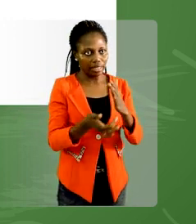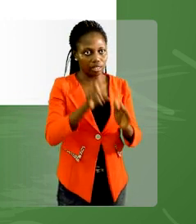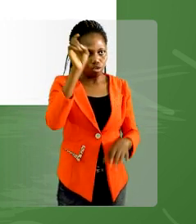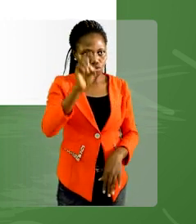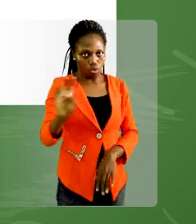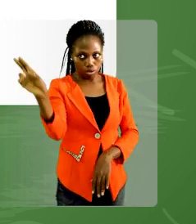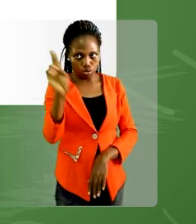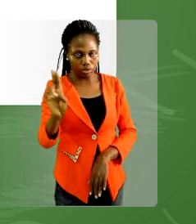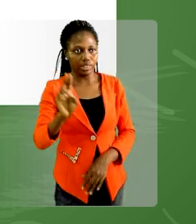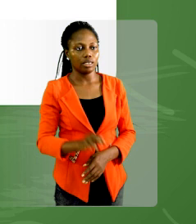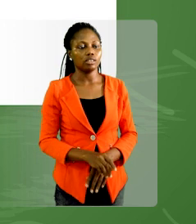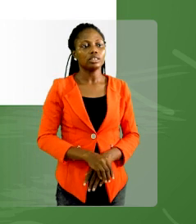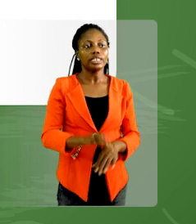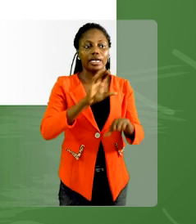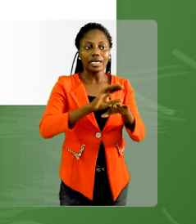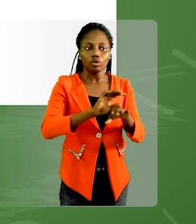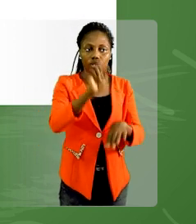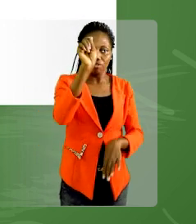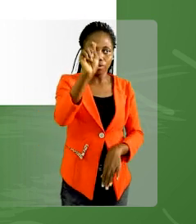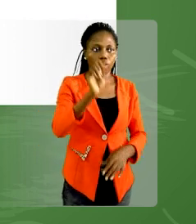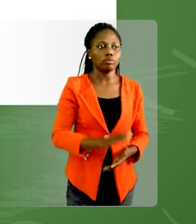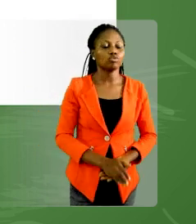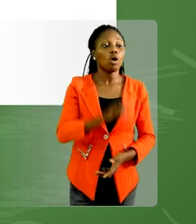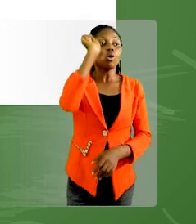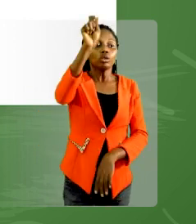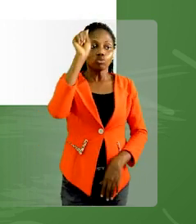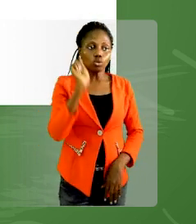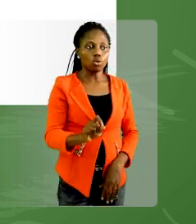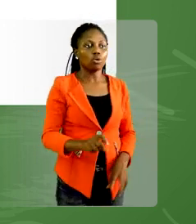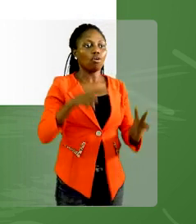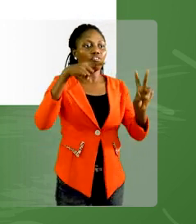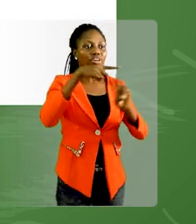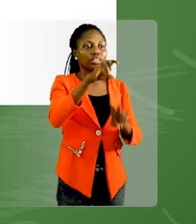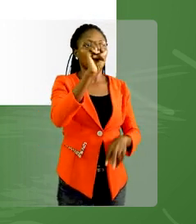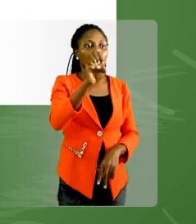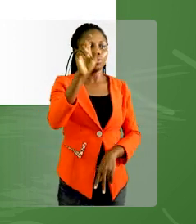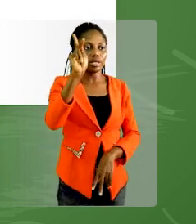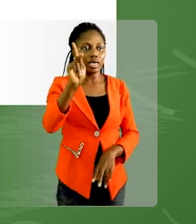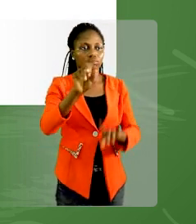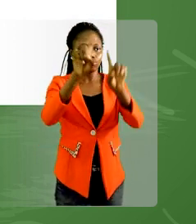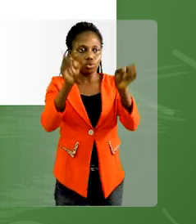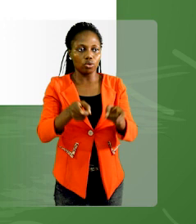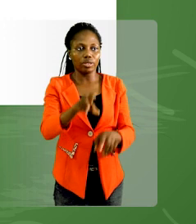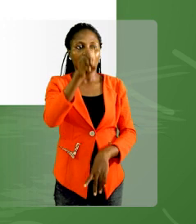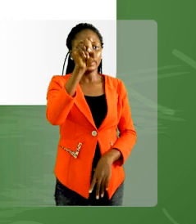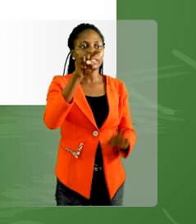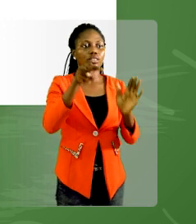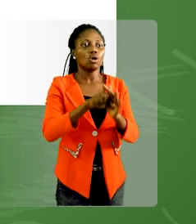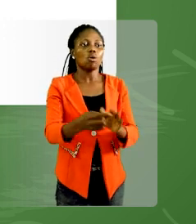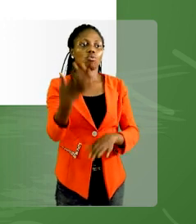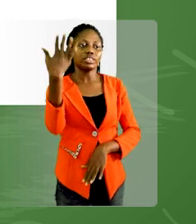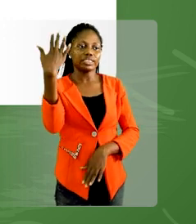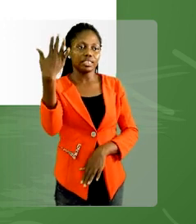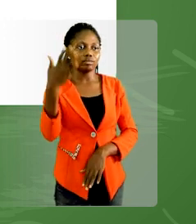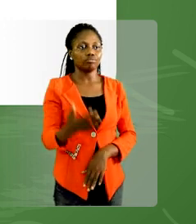le vecteur EK a pour coordonnées X moins 5, Y moins 3. Et le vecteur